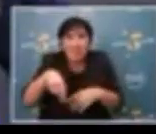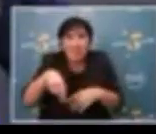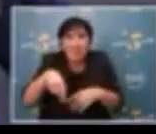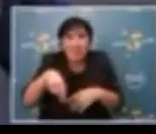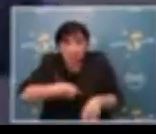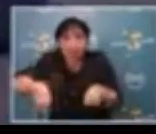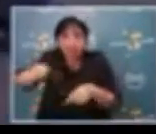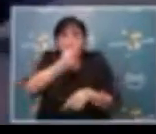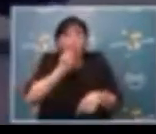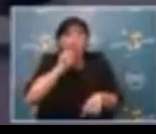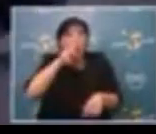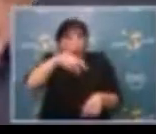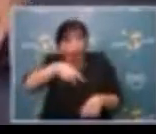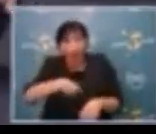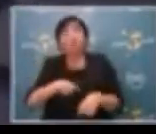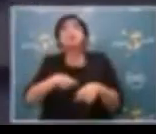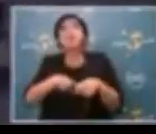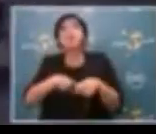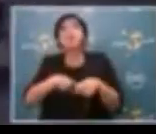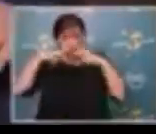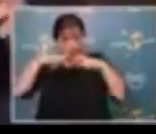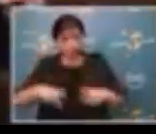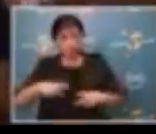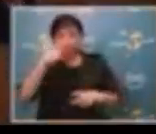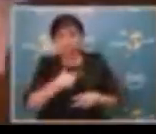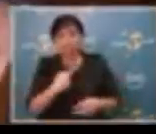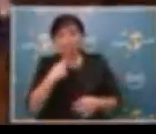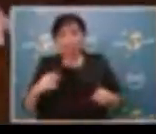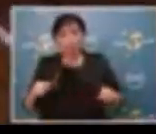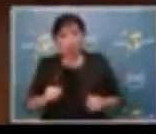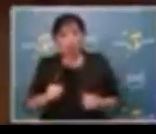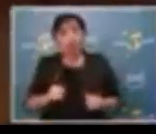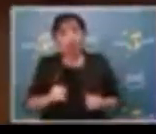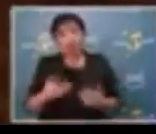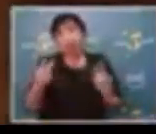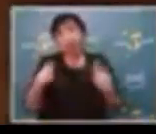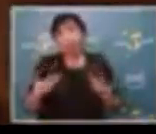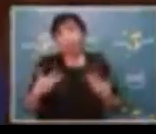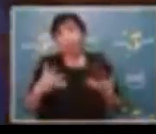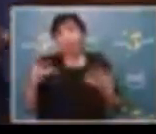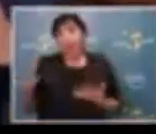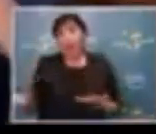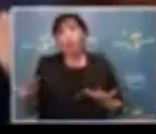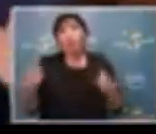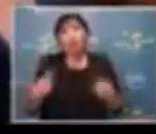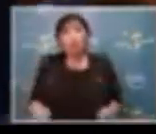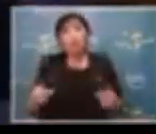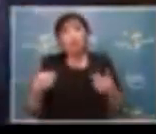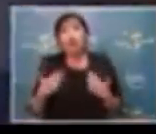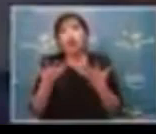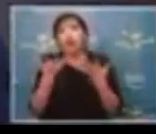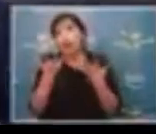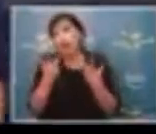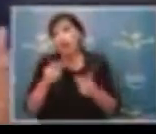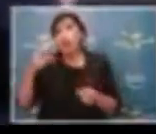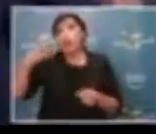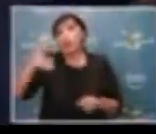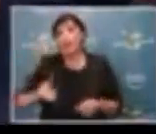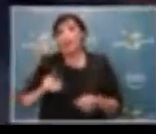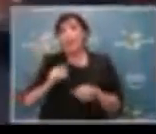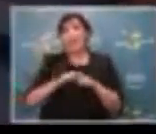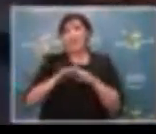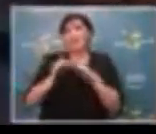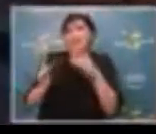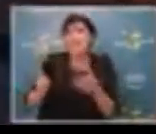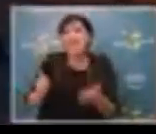Guardate dentro a voi e fate un'analisi di chi siete. Ci sono altre cose nella vita. Ecco perché io mi piacerebbe che il PD, la sinistra e